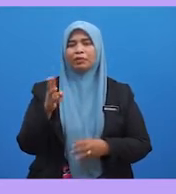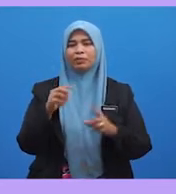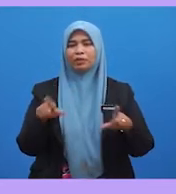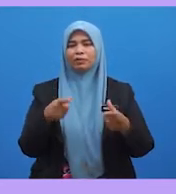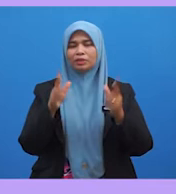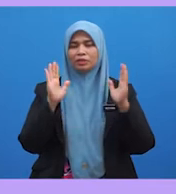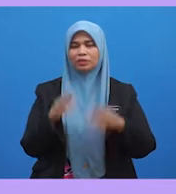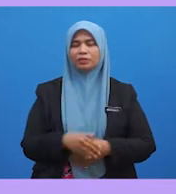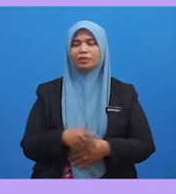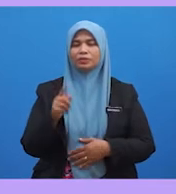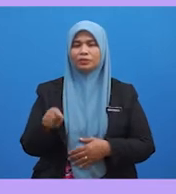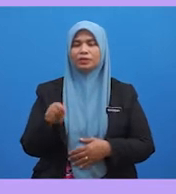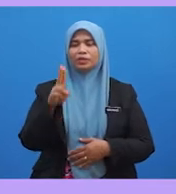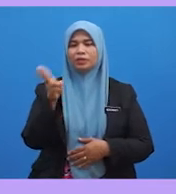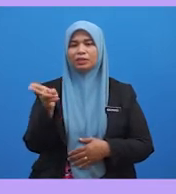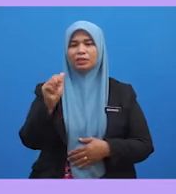solat sunat hajat.